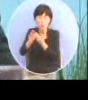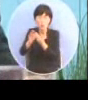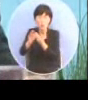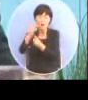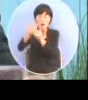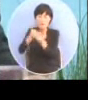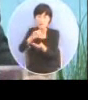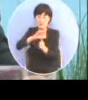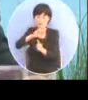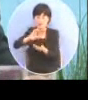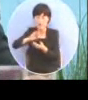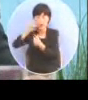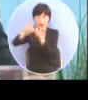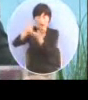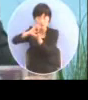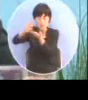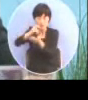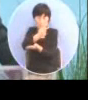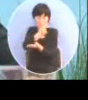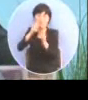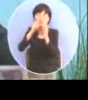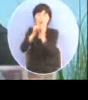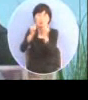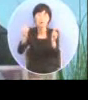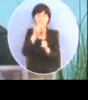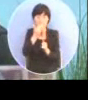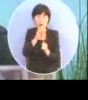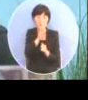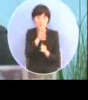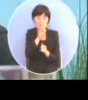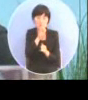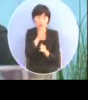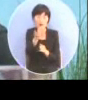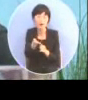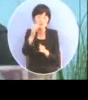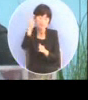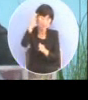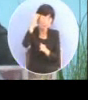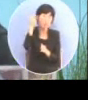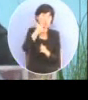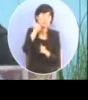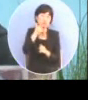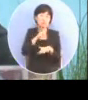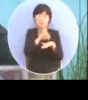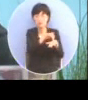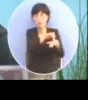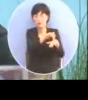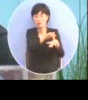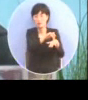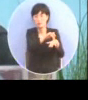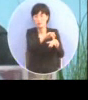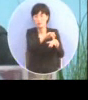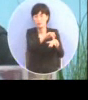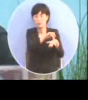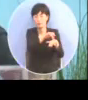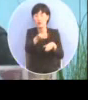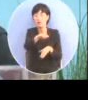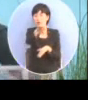Lúc này là cái lúc mà chúng ta quyết định rằng mình có nên trở thành người truyền đạo cứu sống thế giới hay không, quyết định thì sẽ được.